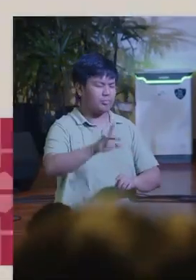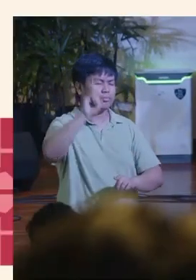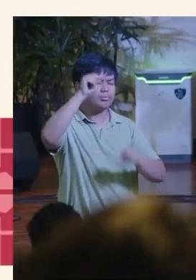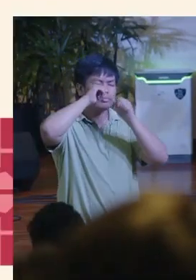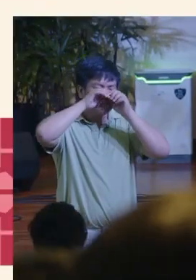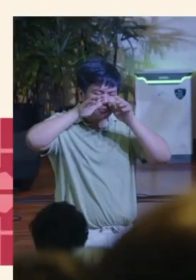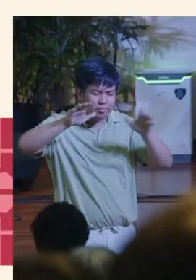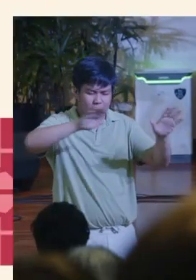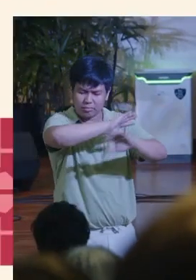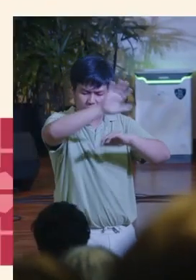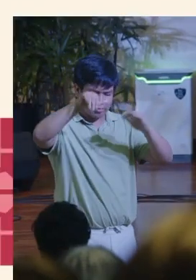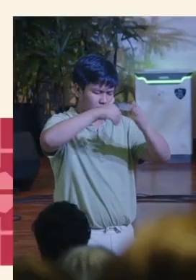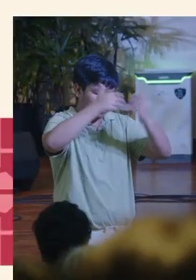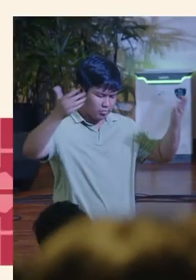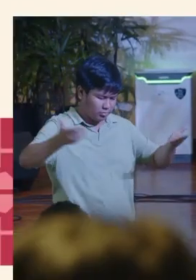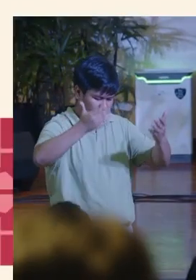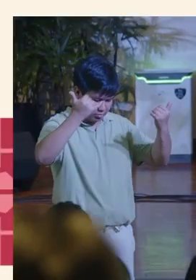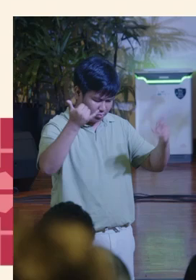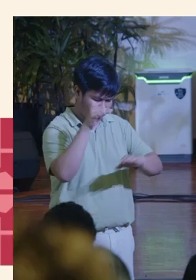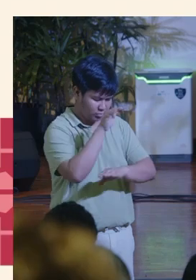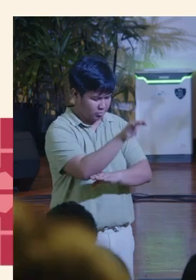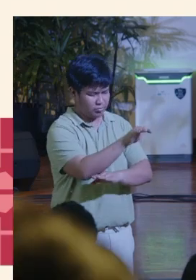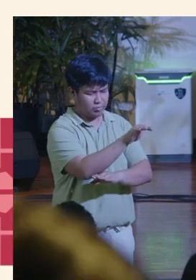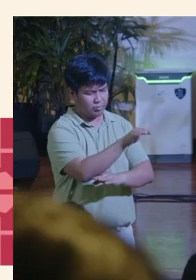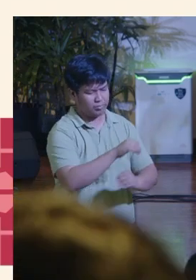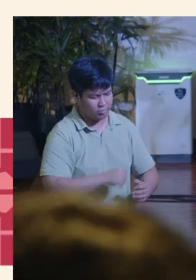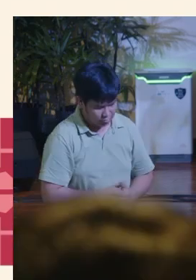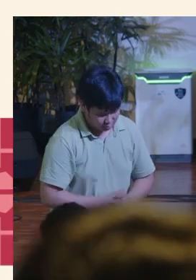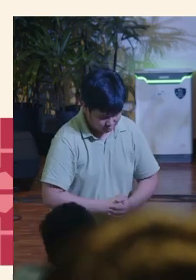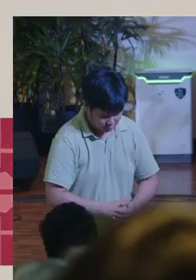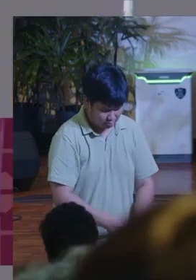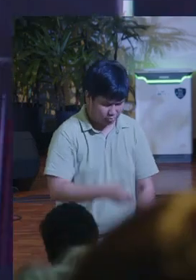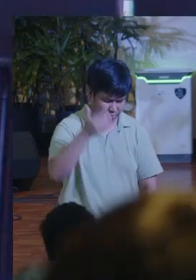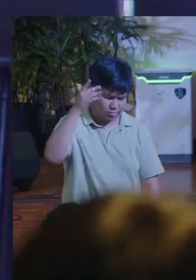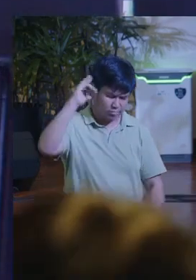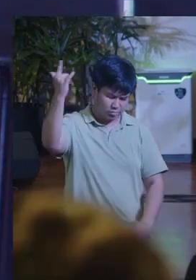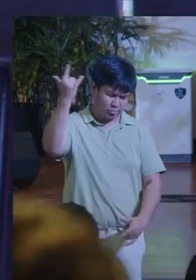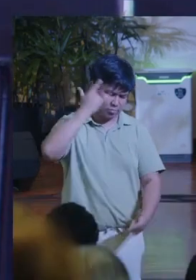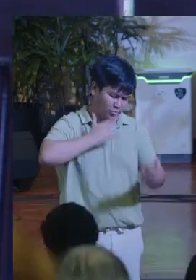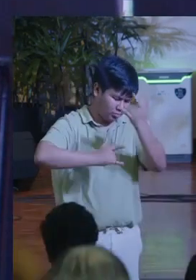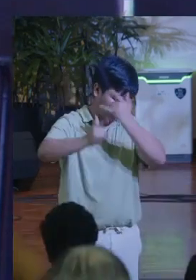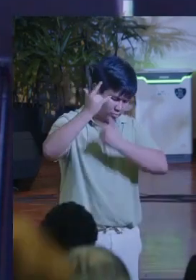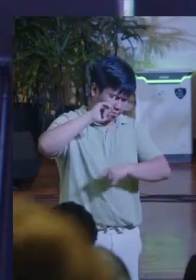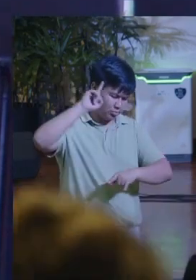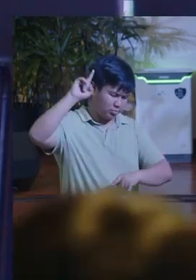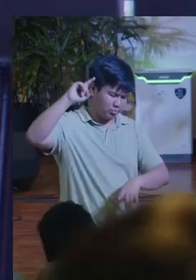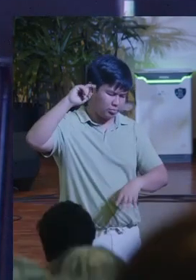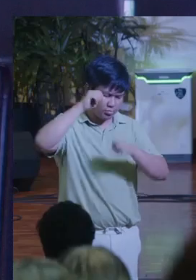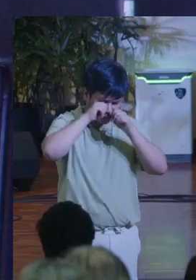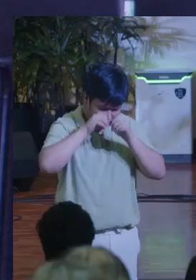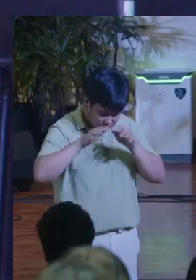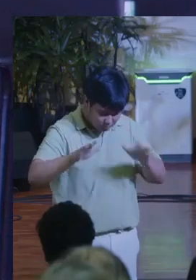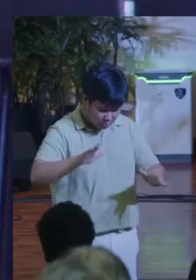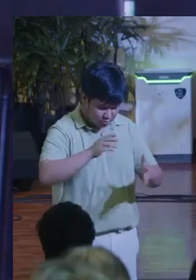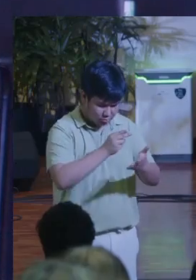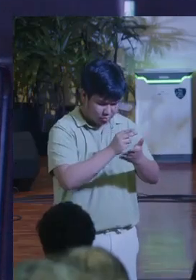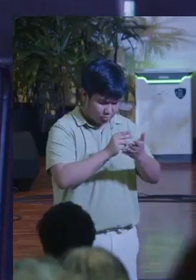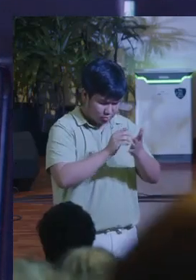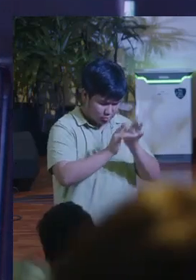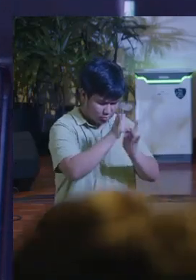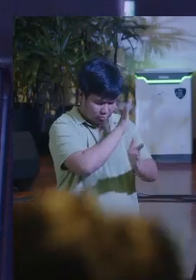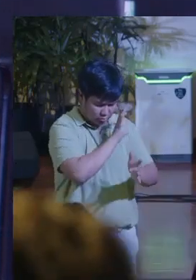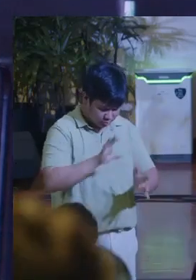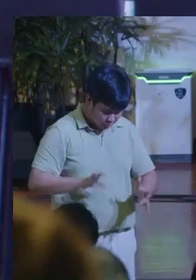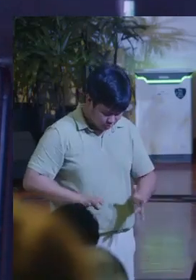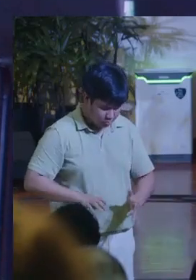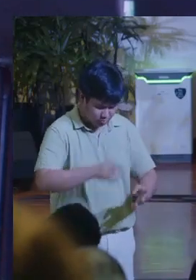magpala sa bawat isa sa amin ngayong hapong ito. Ang inyong pag-ibig, ang kagandahang loob ni Kristo Jesus,